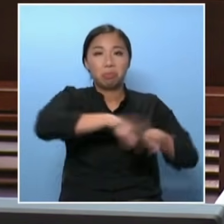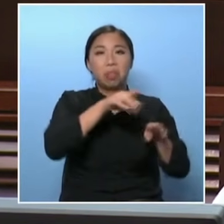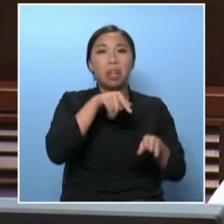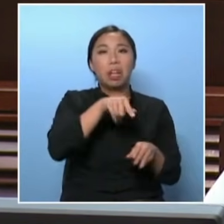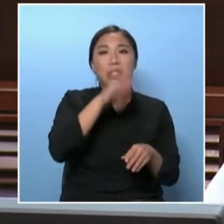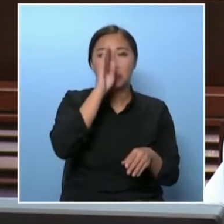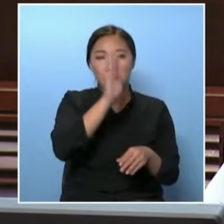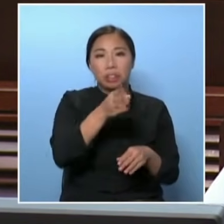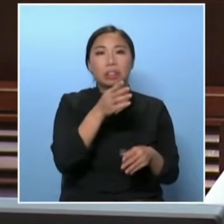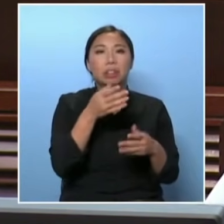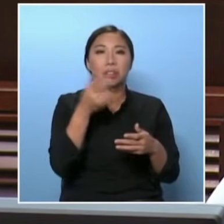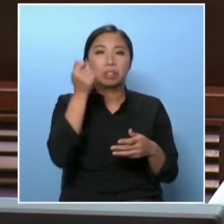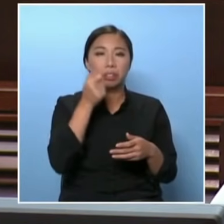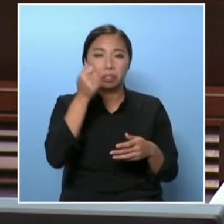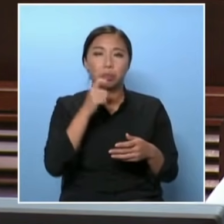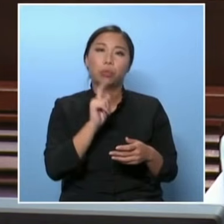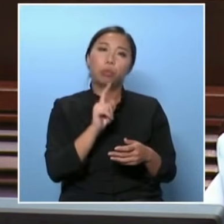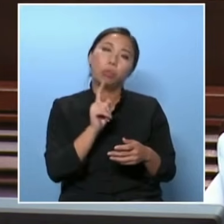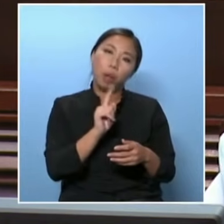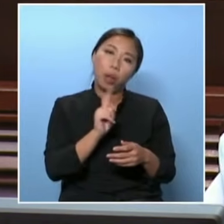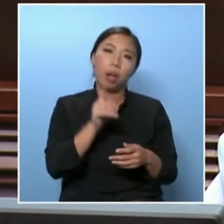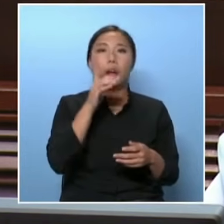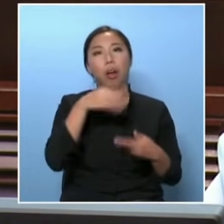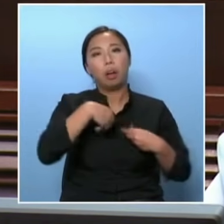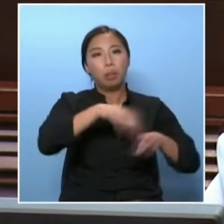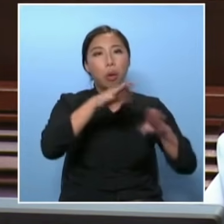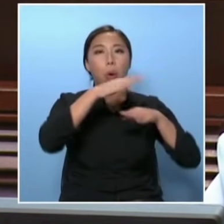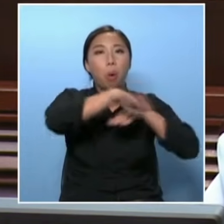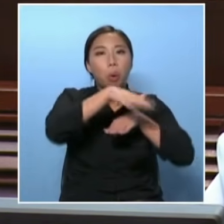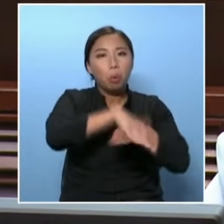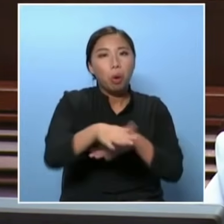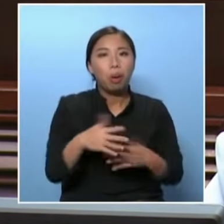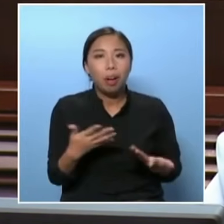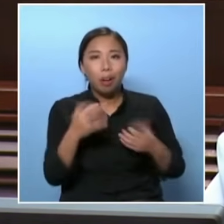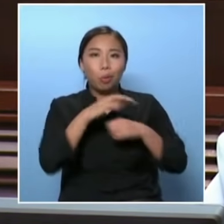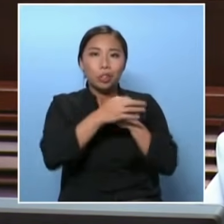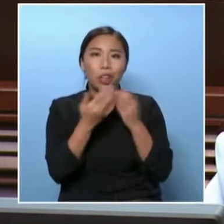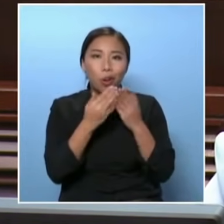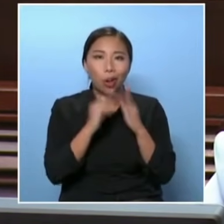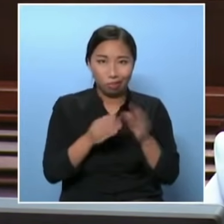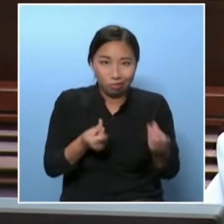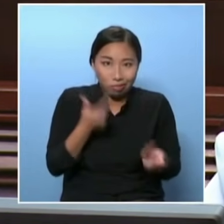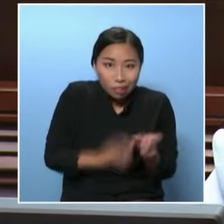學校或者甚至外國讀咁嘅啫，係嘛？咁所以都係要